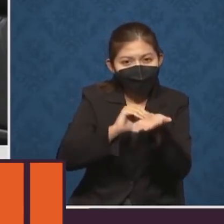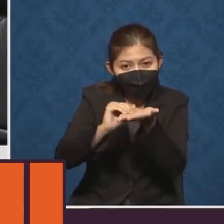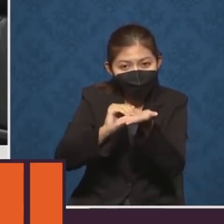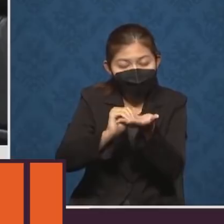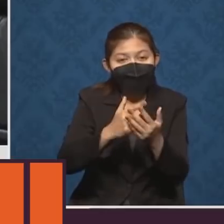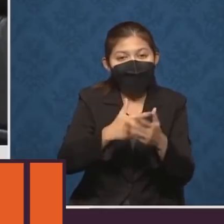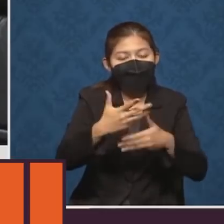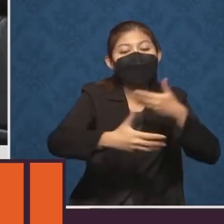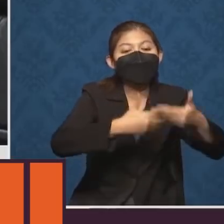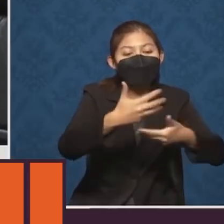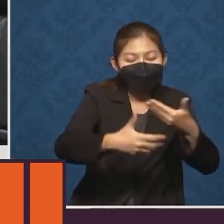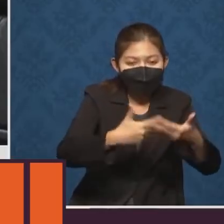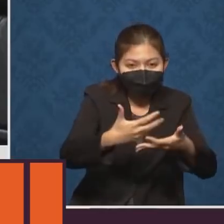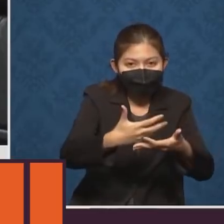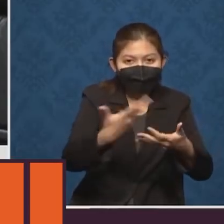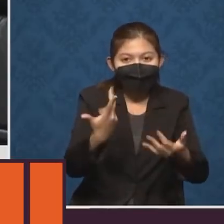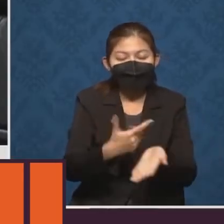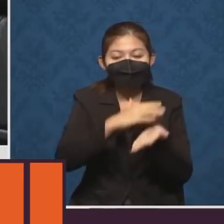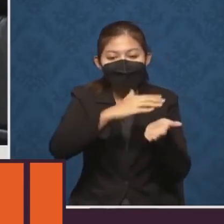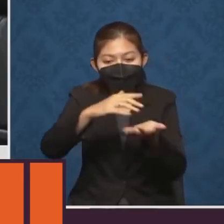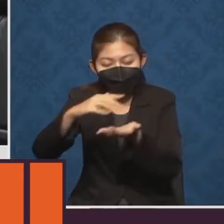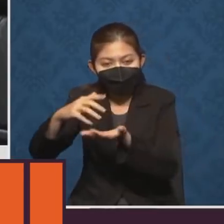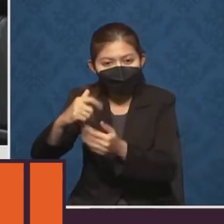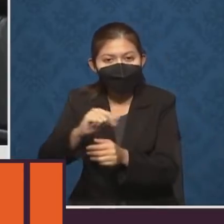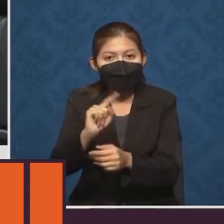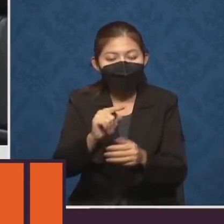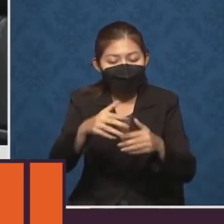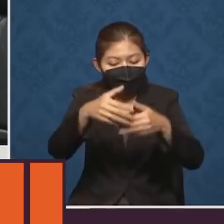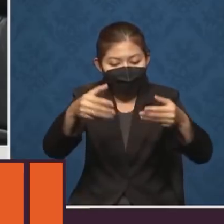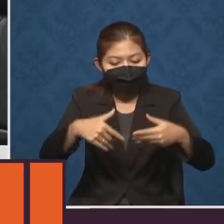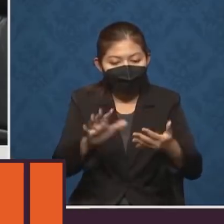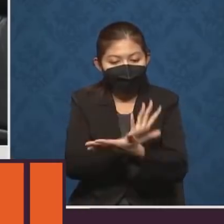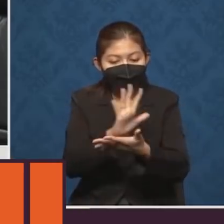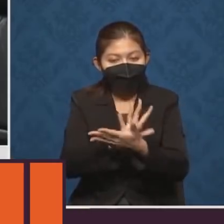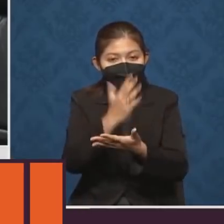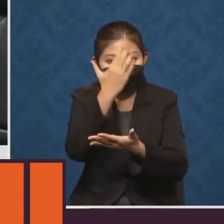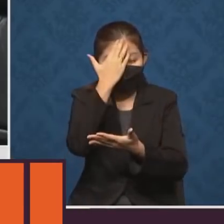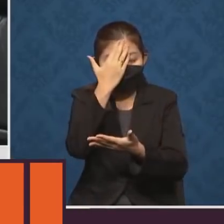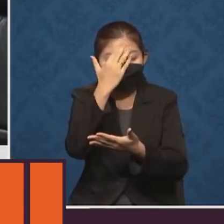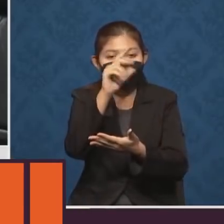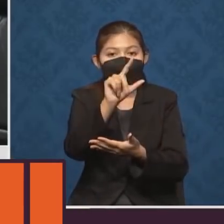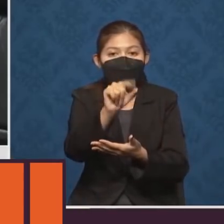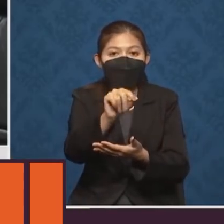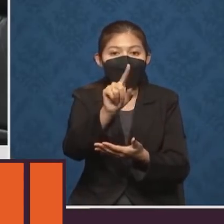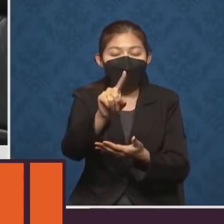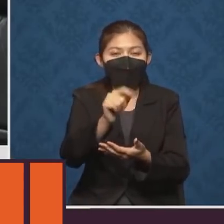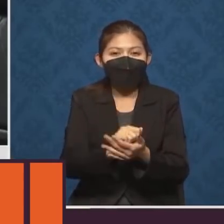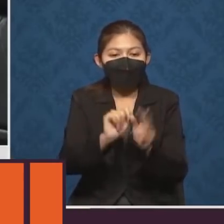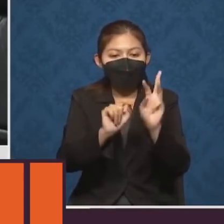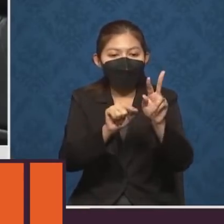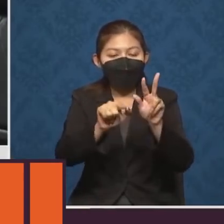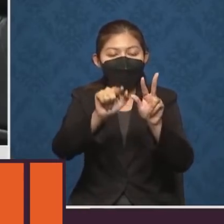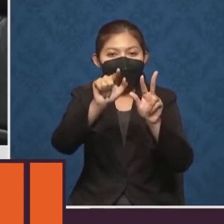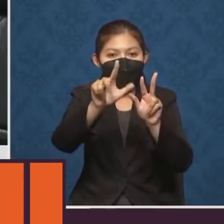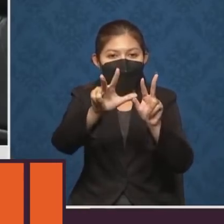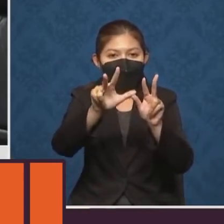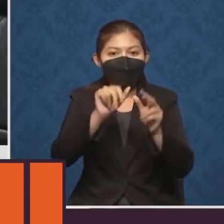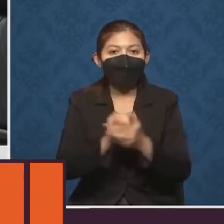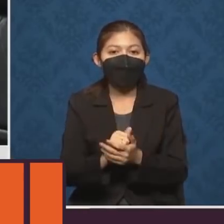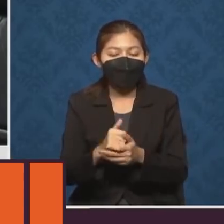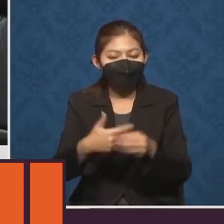เพื่อการจำหน่ายและการผลิตนะครับในหน้าที่ 21ตาราง 3.3นะครับจะพบว่ามีทั้งสิ้น